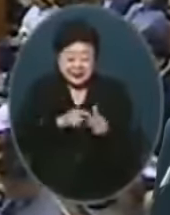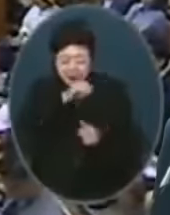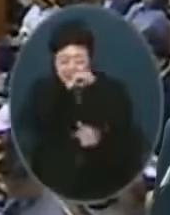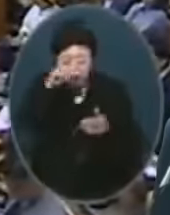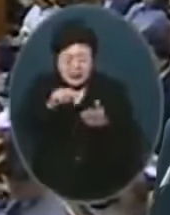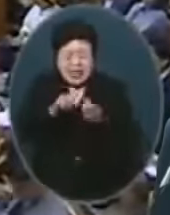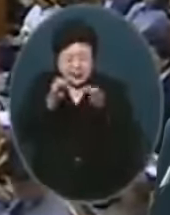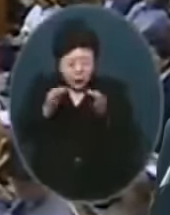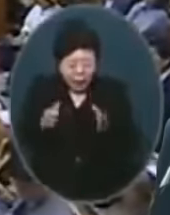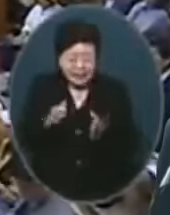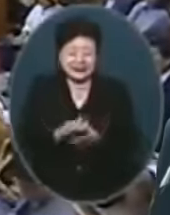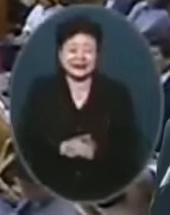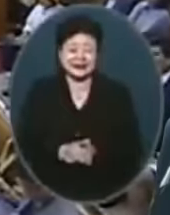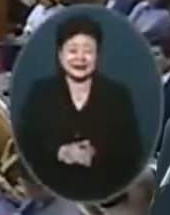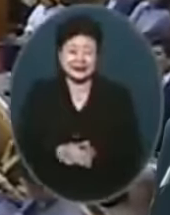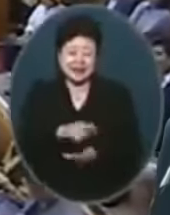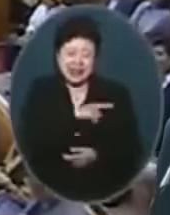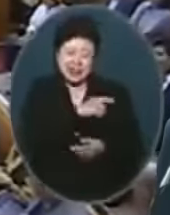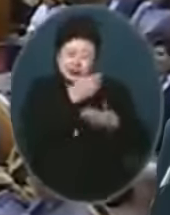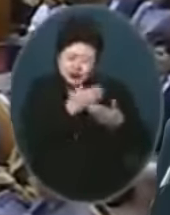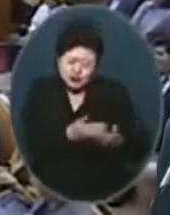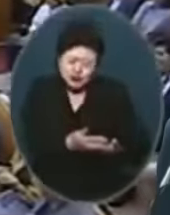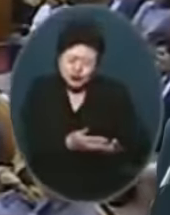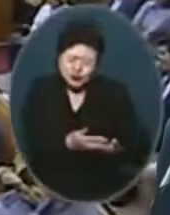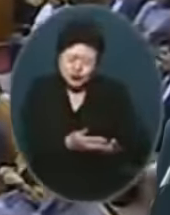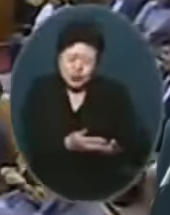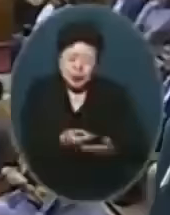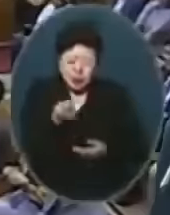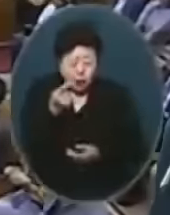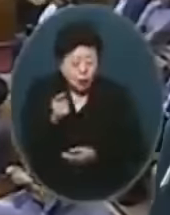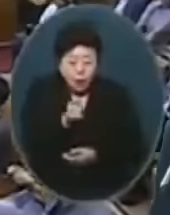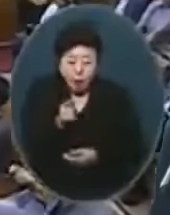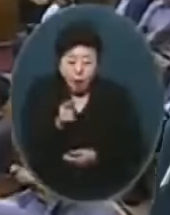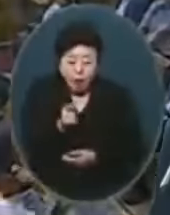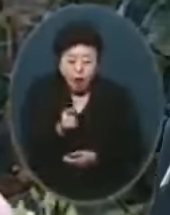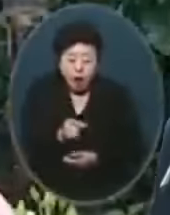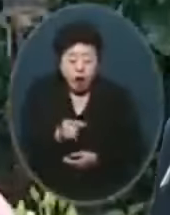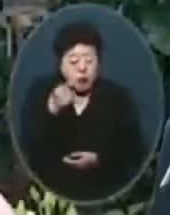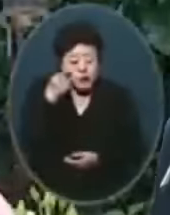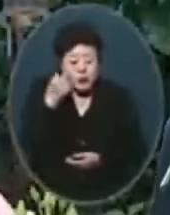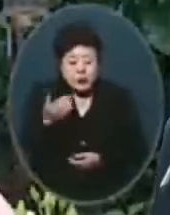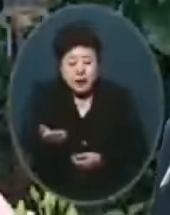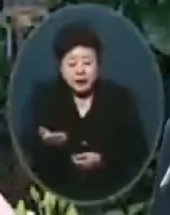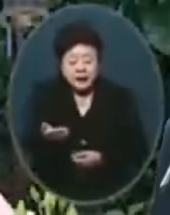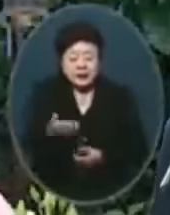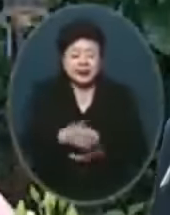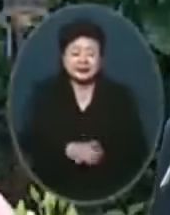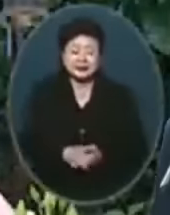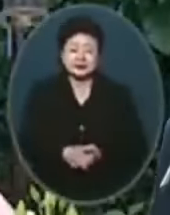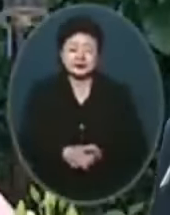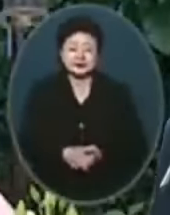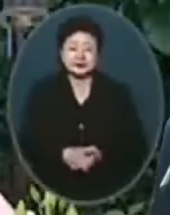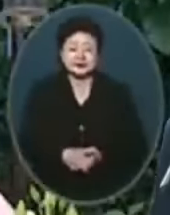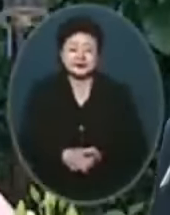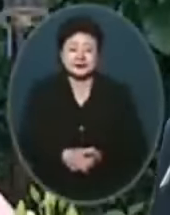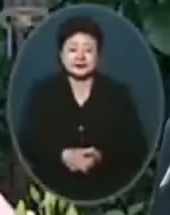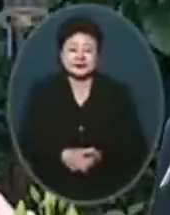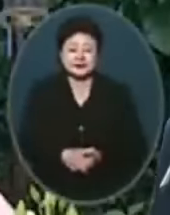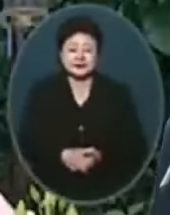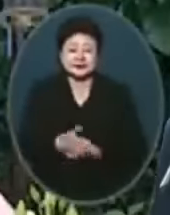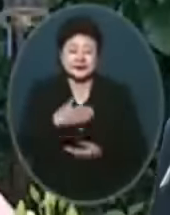평생 동안 배운 가장 중요한 교훈이 무엇입니까? 하고 물었습니다. 제가